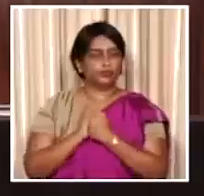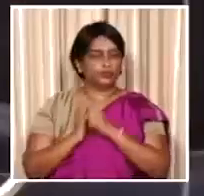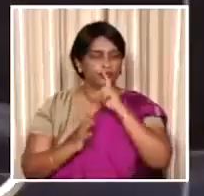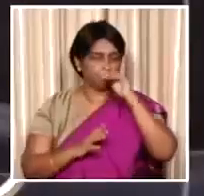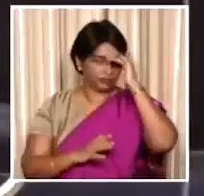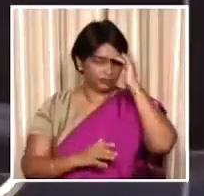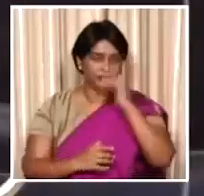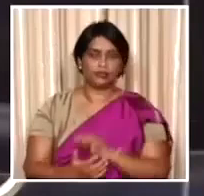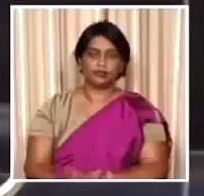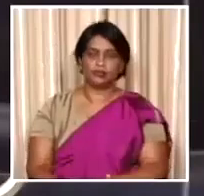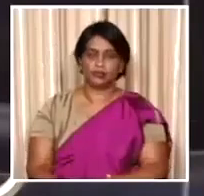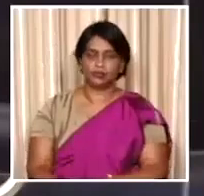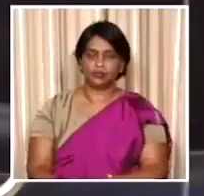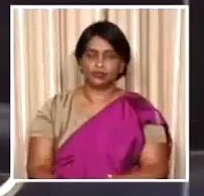කතානායකතුමා